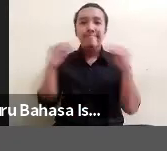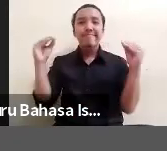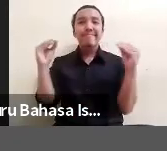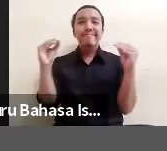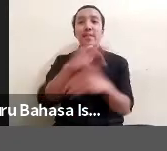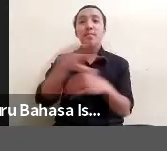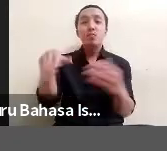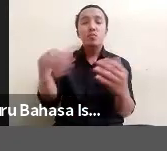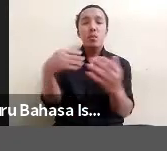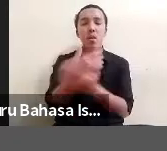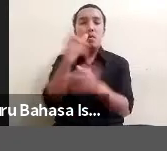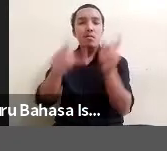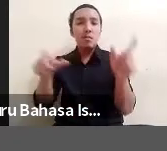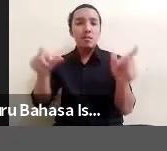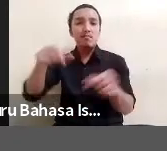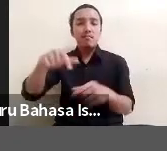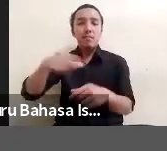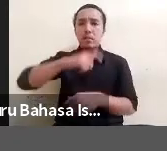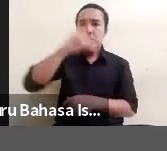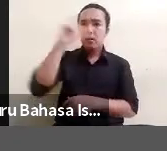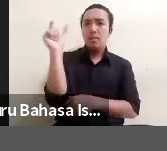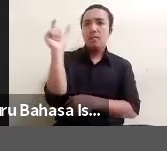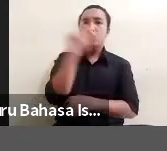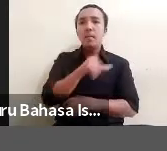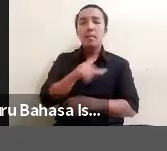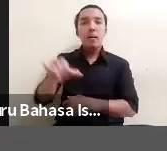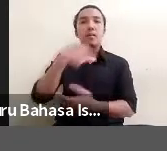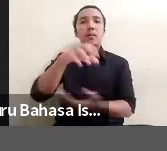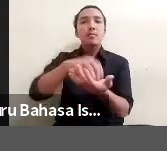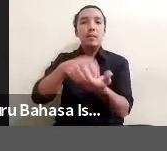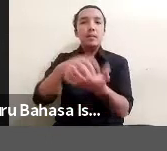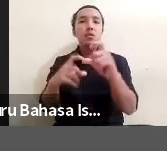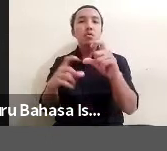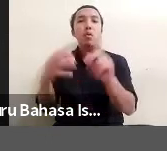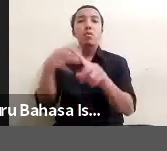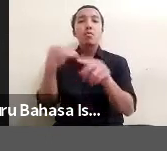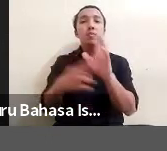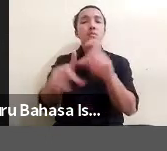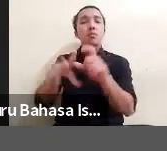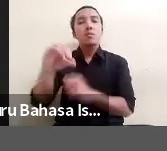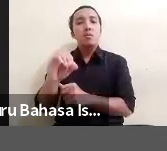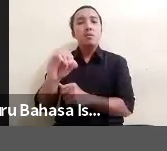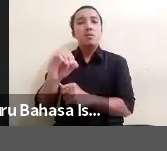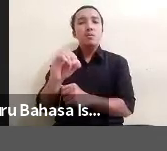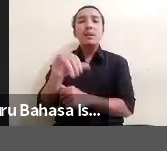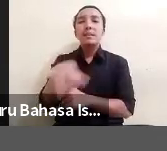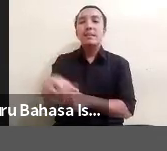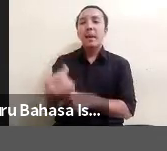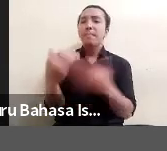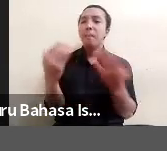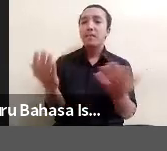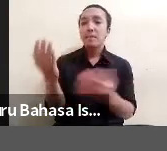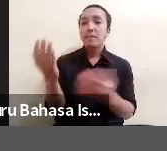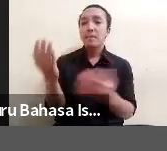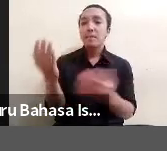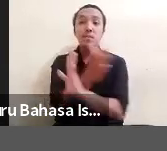menjadi cita-cita bersama di situ Bondo. Sehingga apa yang tadinya kita tidak bisa nikmati